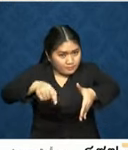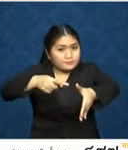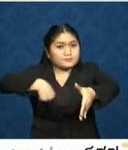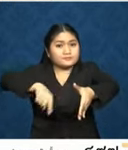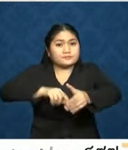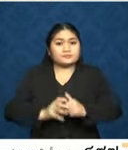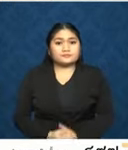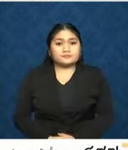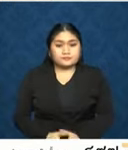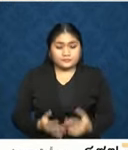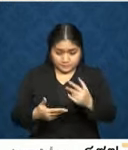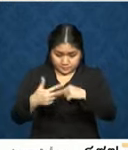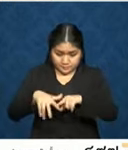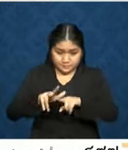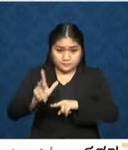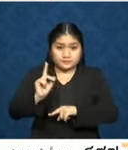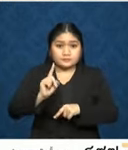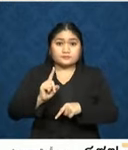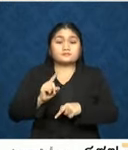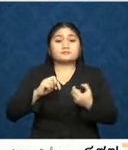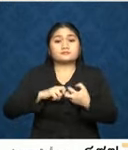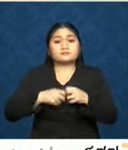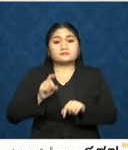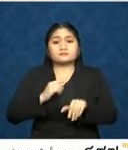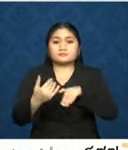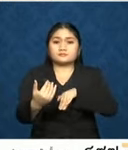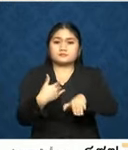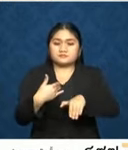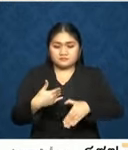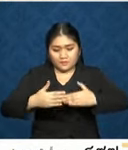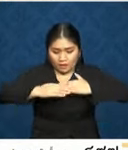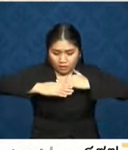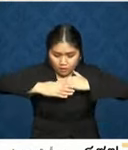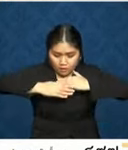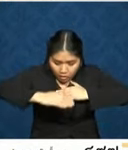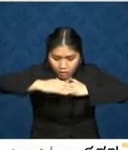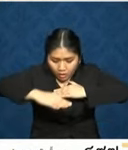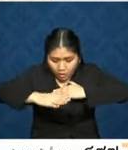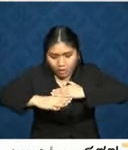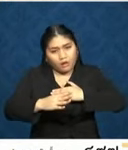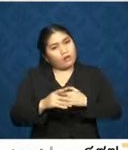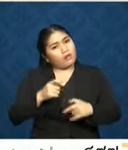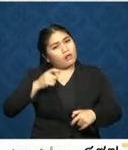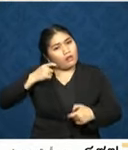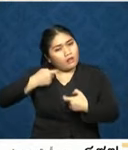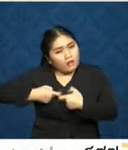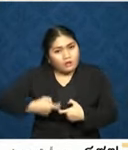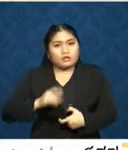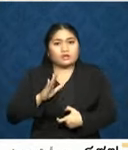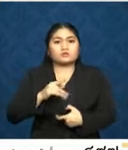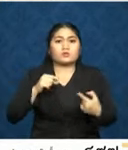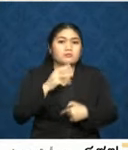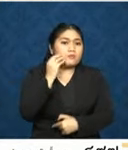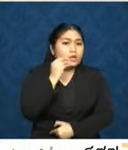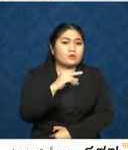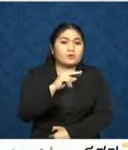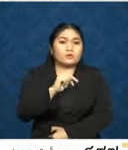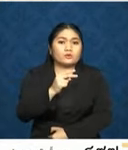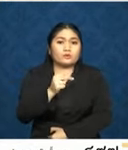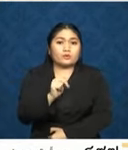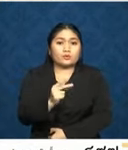เป็นปัญหาการเดินทางคมนาคมที่ชำรุดนะครับแล้วก็ไม่สะดวกโดยเฉพาะสายบ้านโนนูบ้านดง